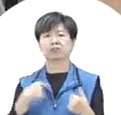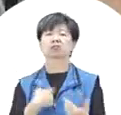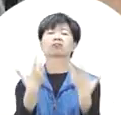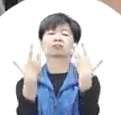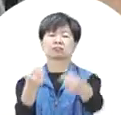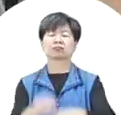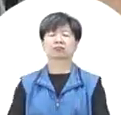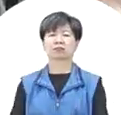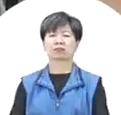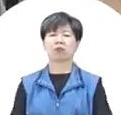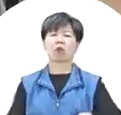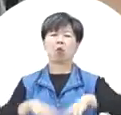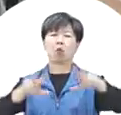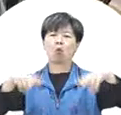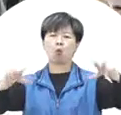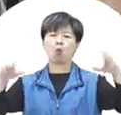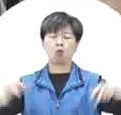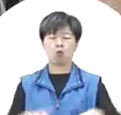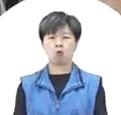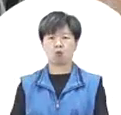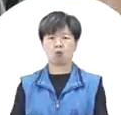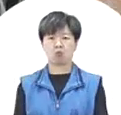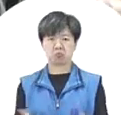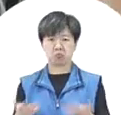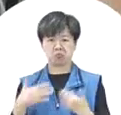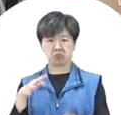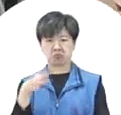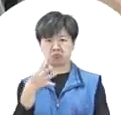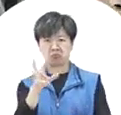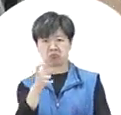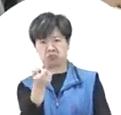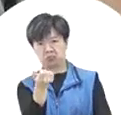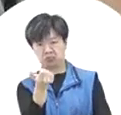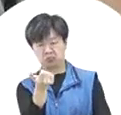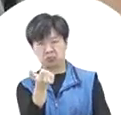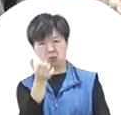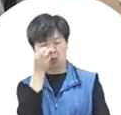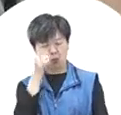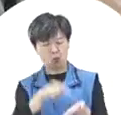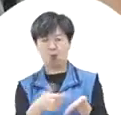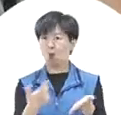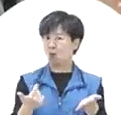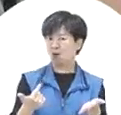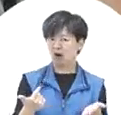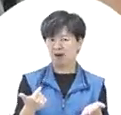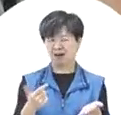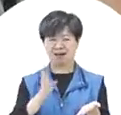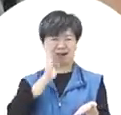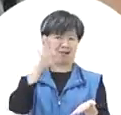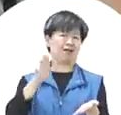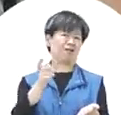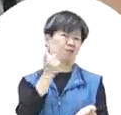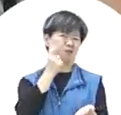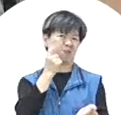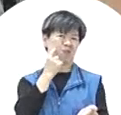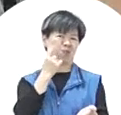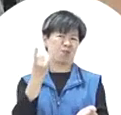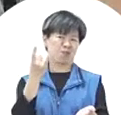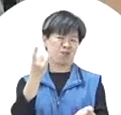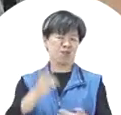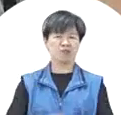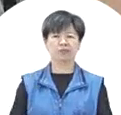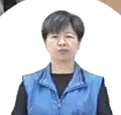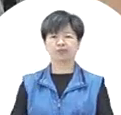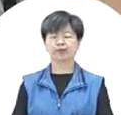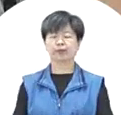么都没有，却给我们一个480点，那我们看得到吃不到，真的是一个空的。所以我刚刚才会特别提出